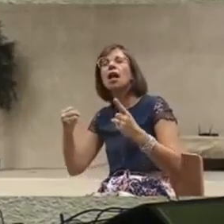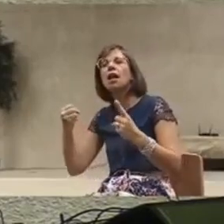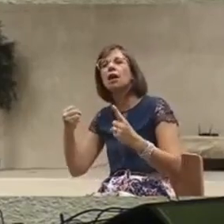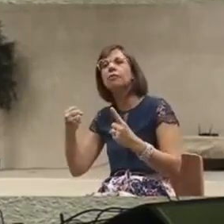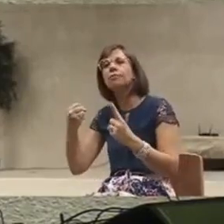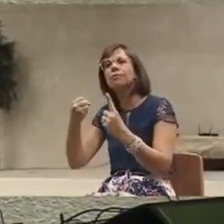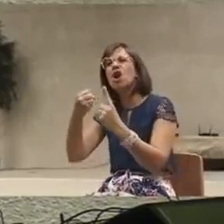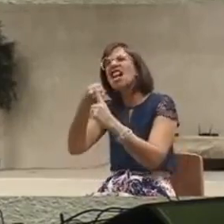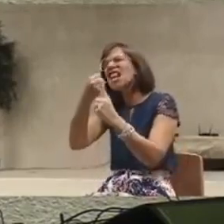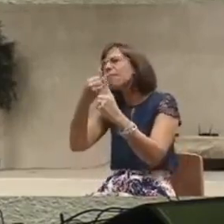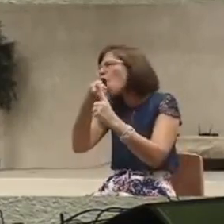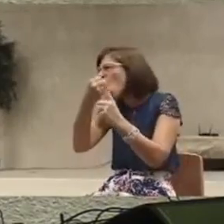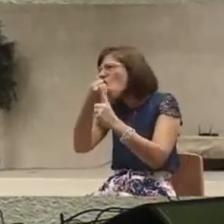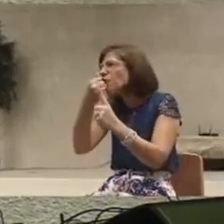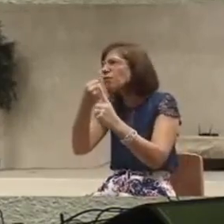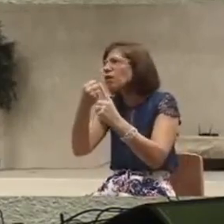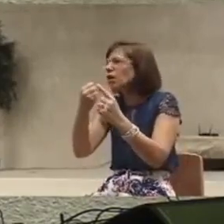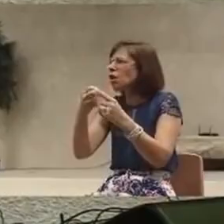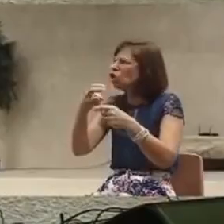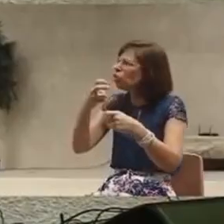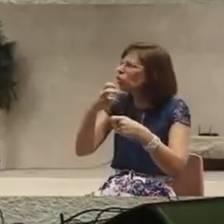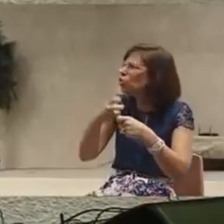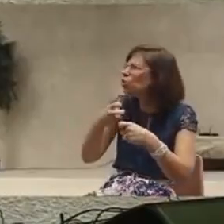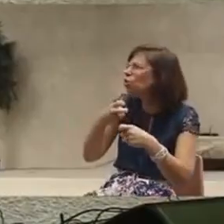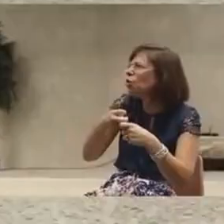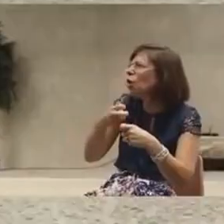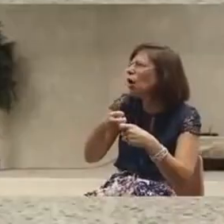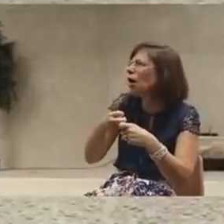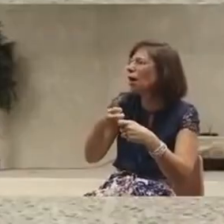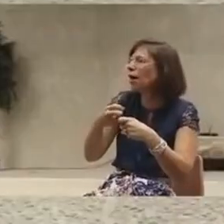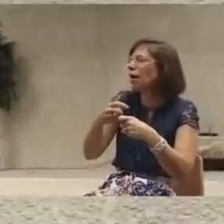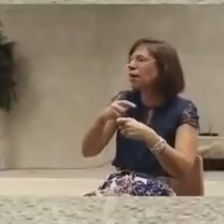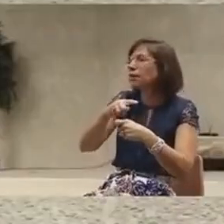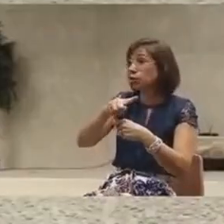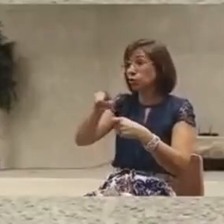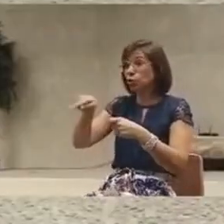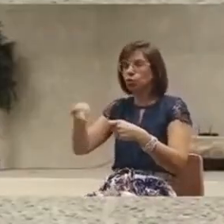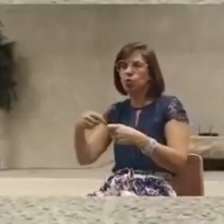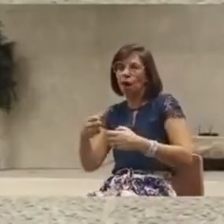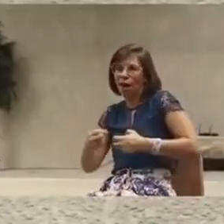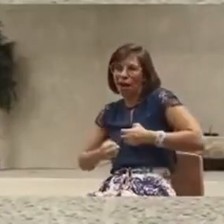Pourquoi? Non, pas pour te condamner, pour t'en délivrer,